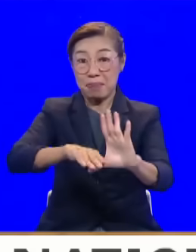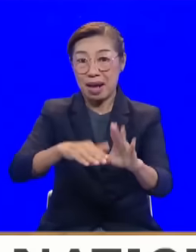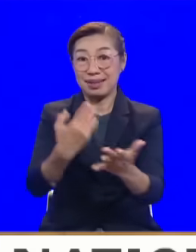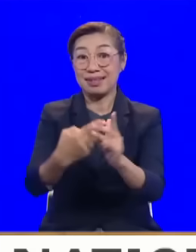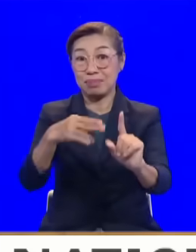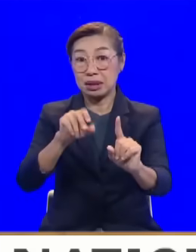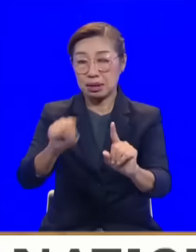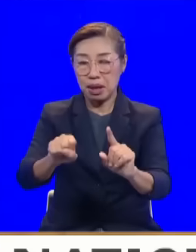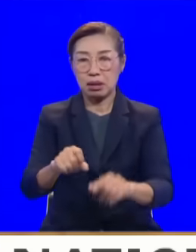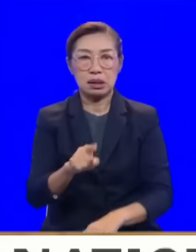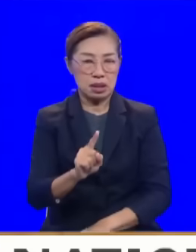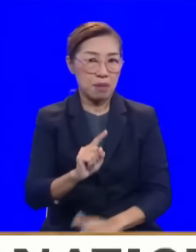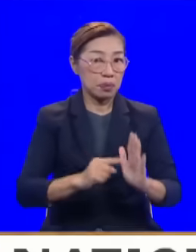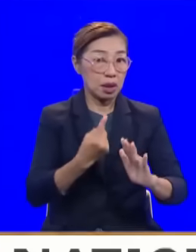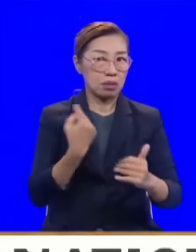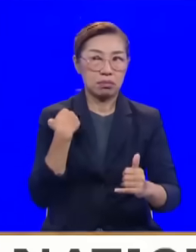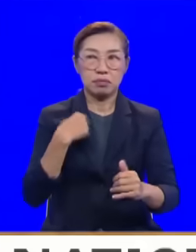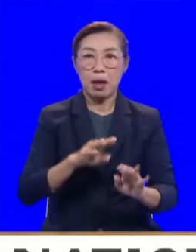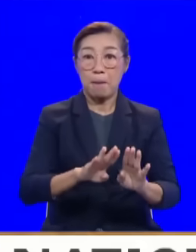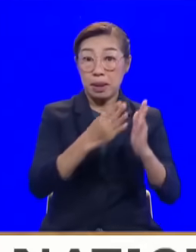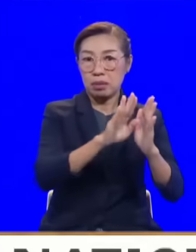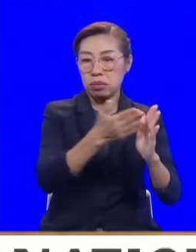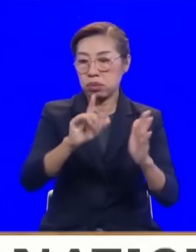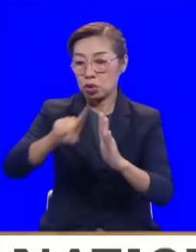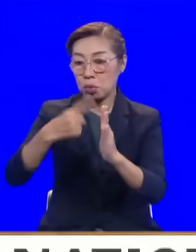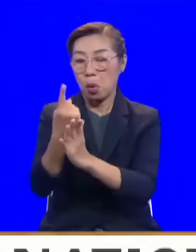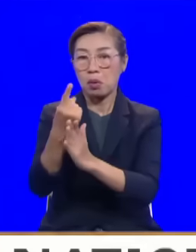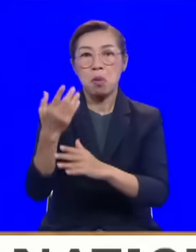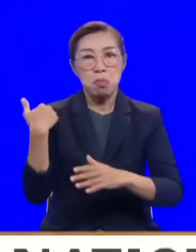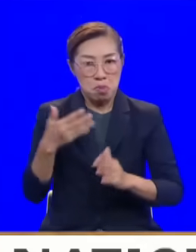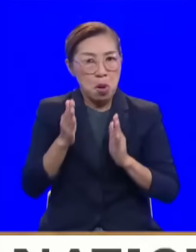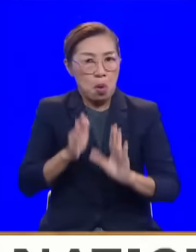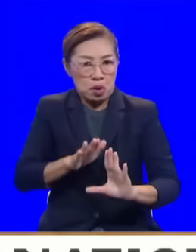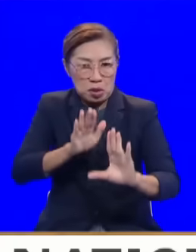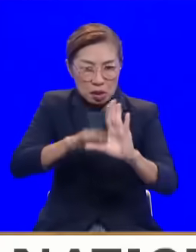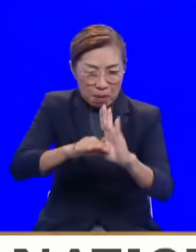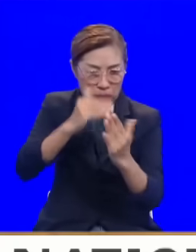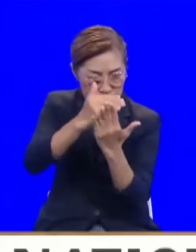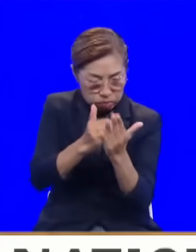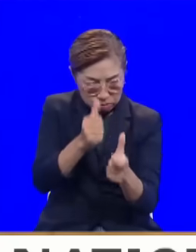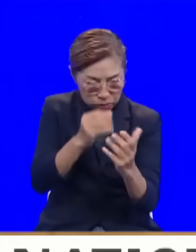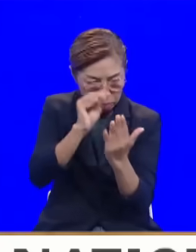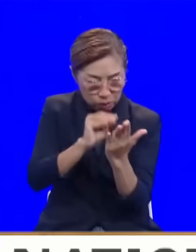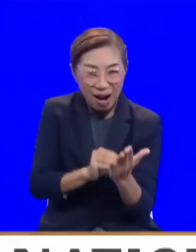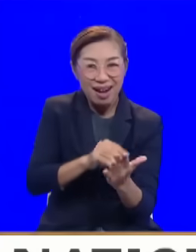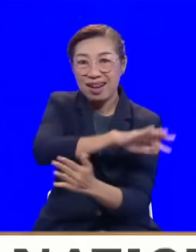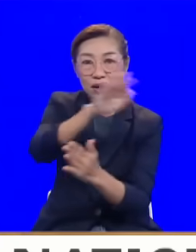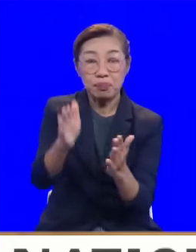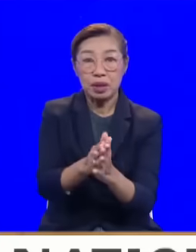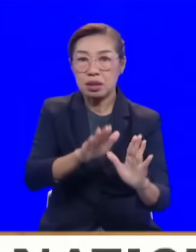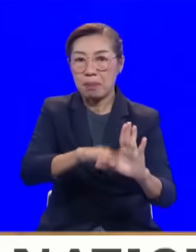จากเปิดไปเนี่ย1ชั่วโมงครับเปิดก็มีคนไปขอรับสิทธิ์มีกระบวนการขั้นตอน2ล้าน3แสนคน